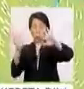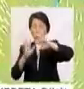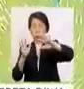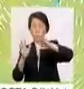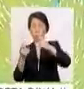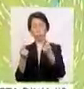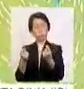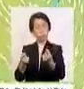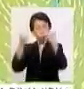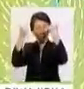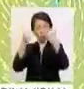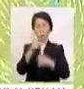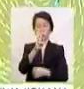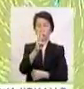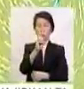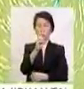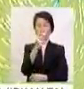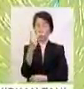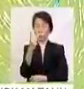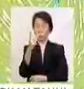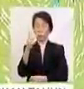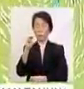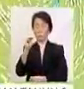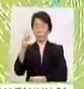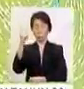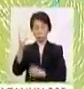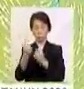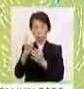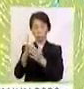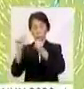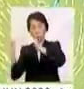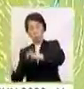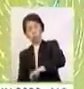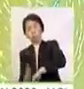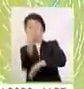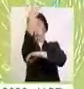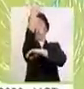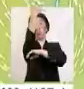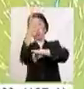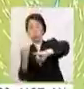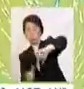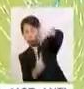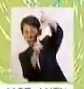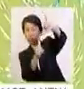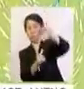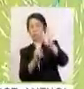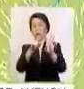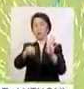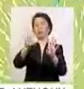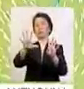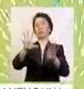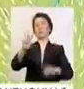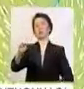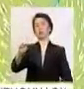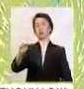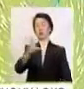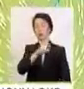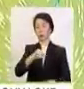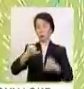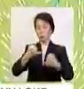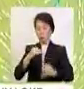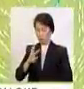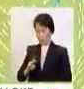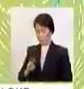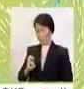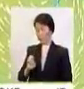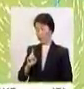mencapai kelajuan sehingga 60 km/jam dengan ketinggian ombak boleh mencecah sehingga 4.5 meter. Oleh itu, Jabatan